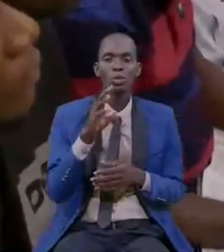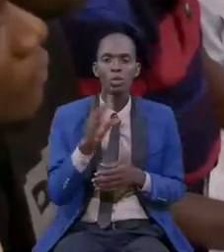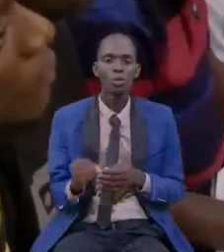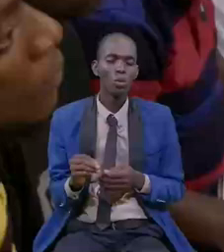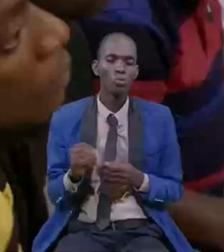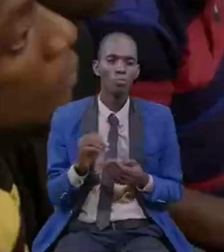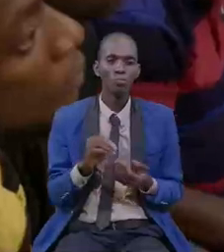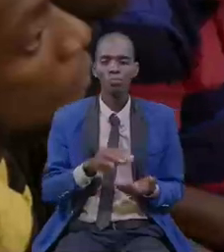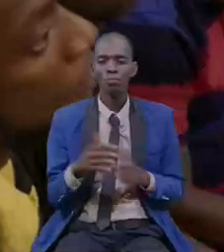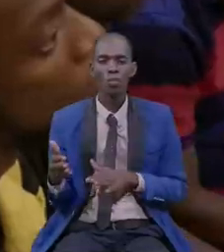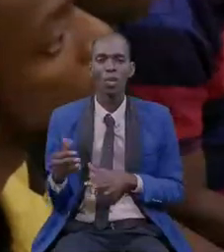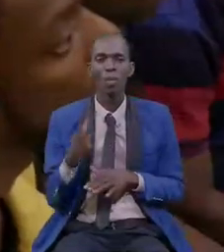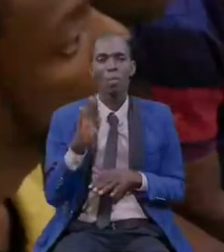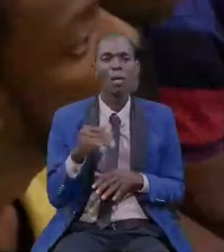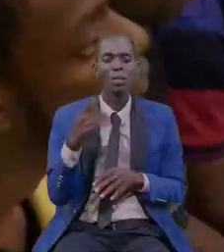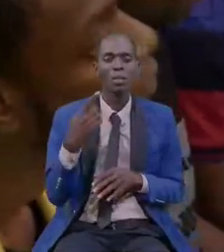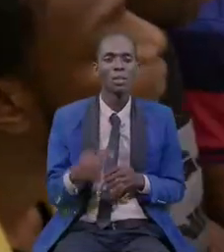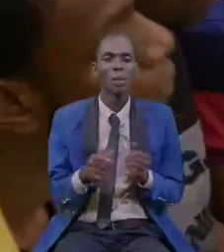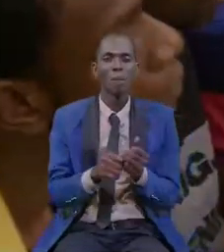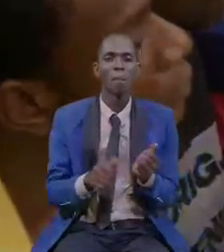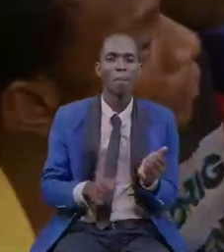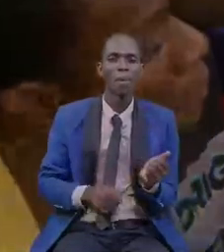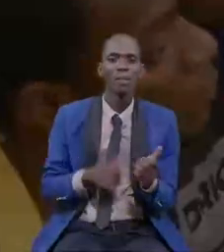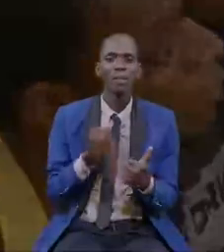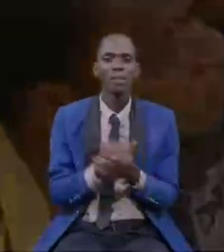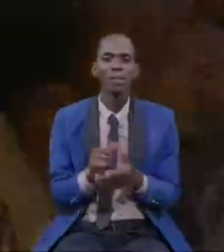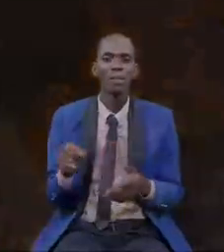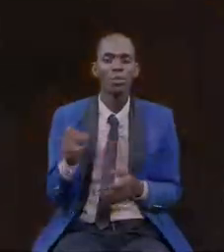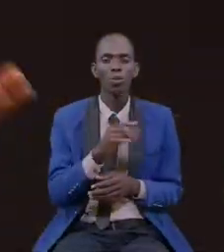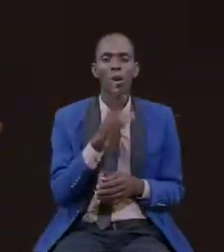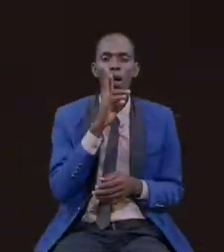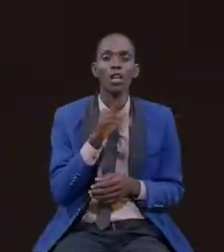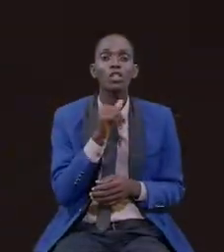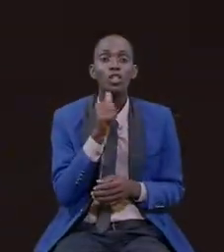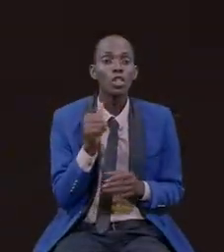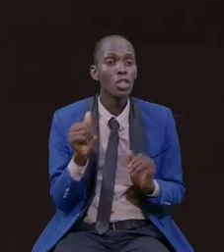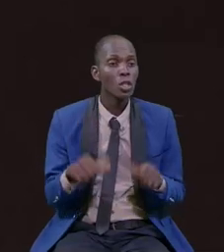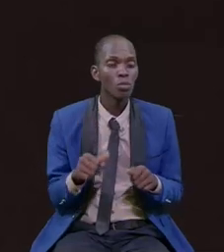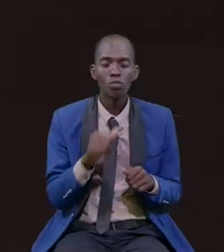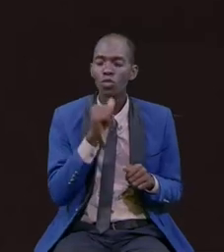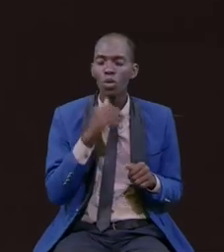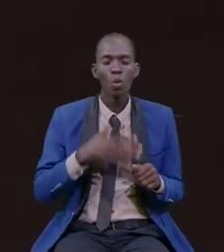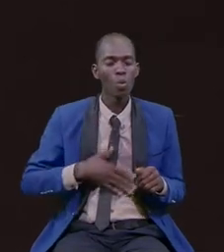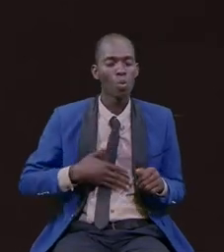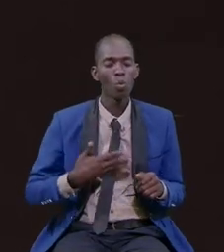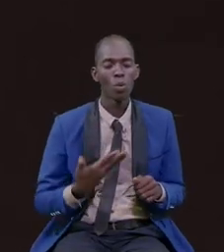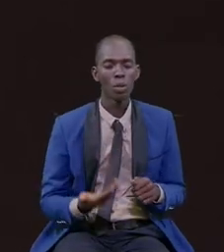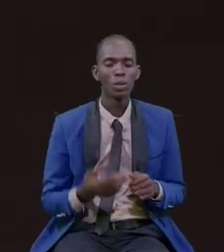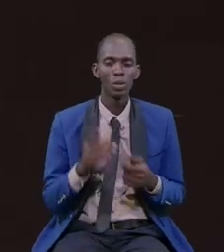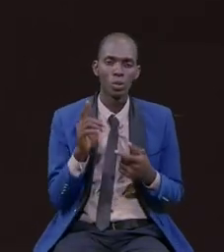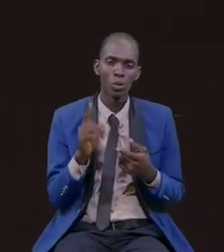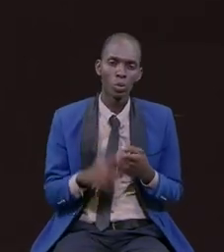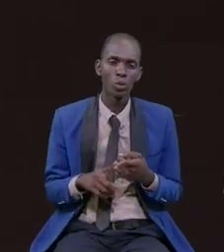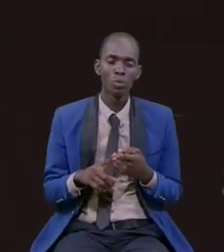mort par la rétrogradation que maintenant tu n'es pas en mesure et tu ne veux même pas plaider